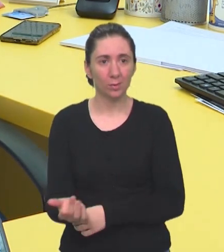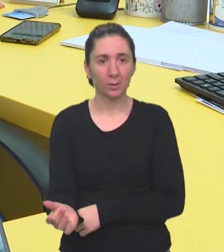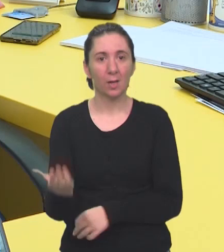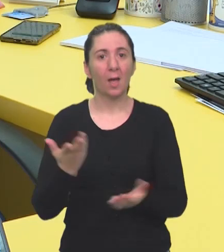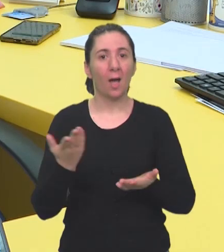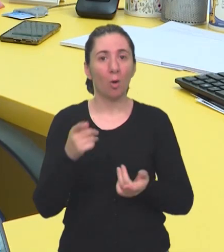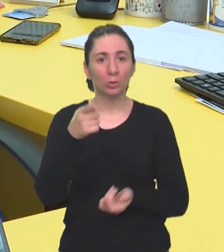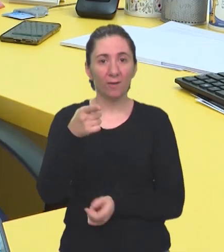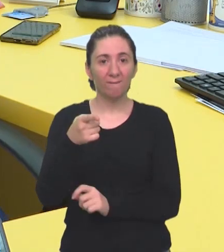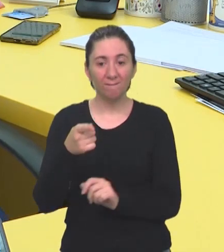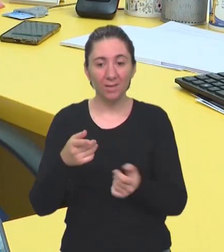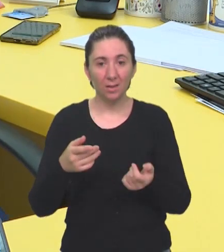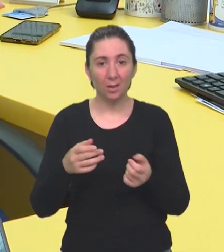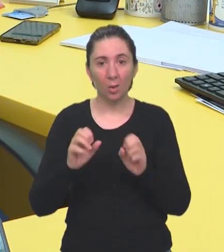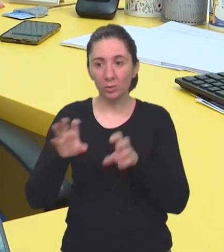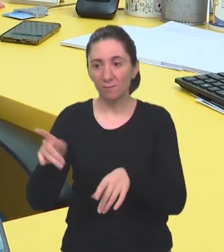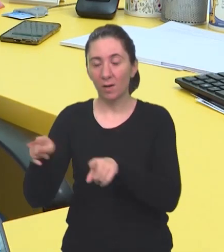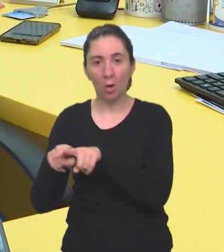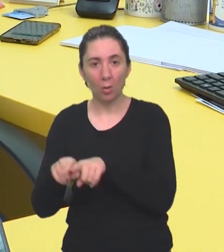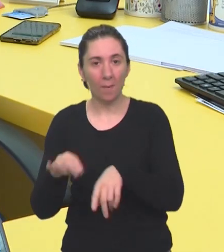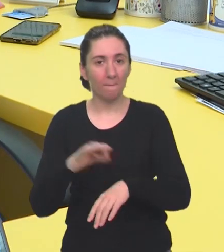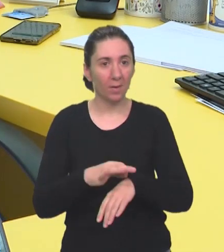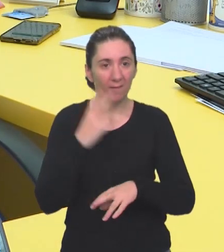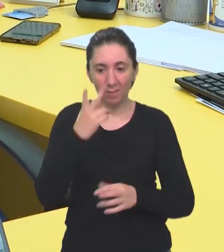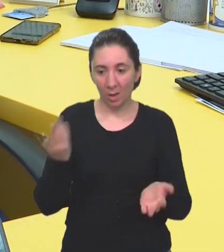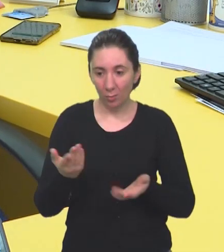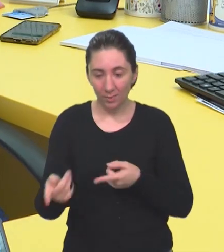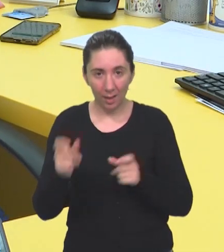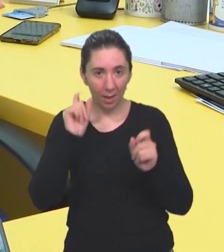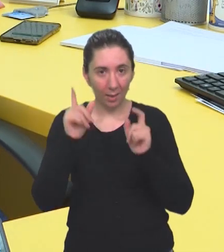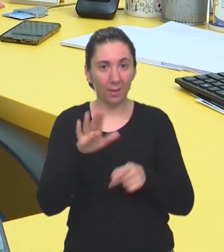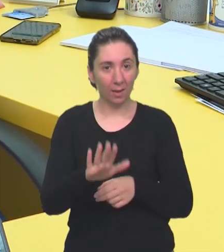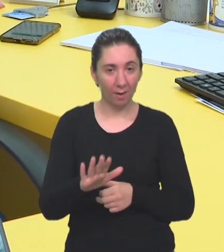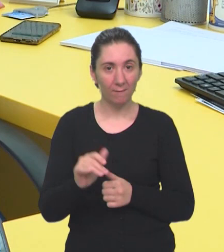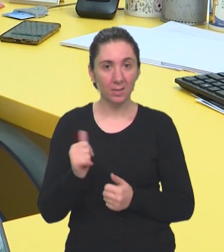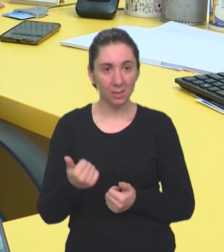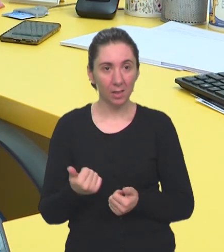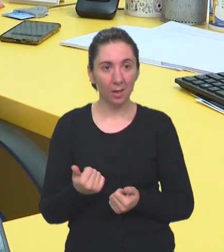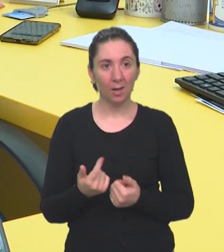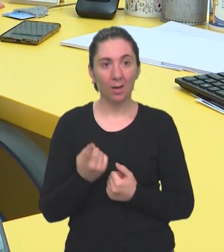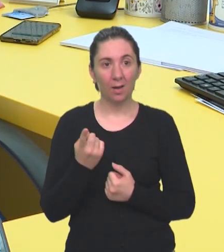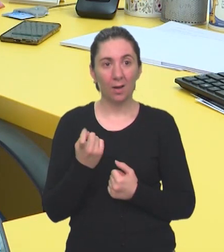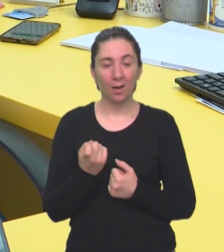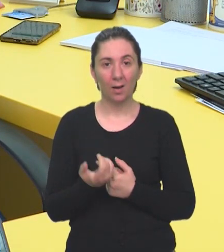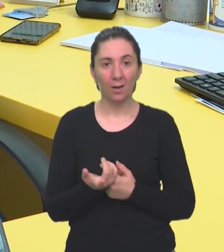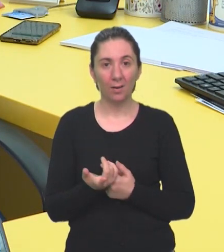dojam kako ste vi ostavili u stvari na roditelja, na pacijenta, vidite kako dijete reagira na vas, ali